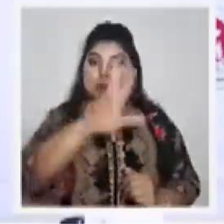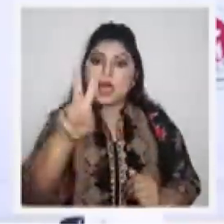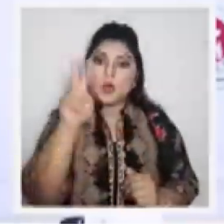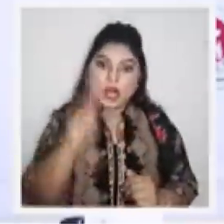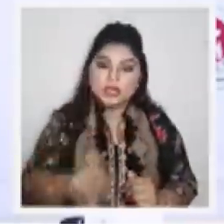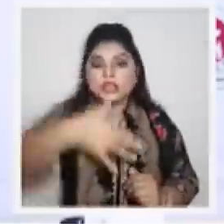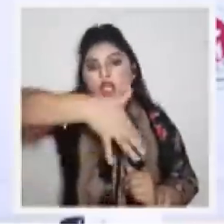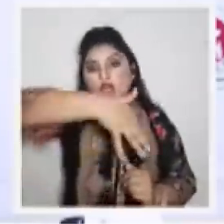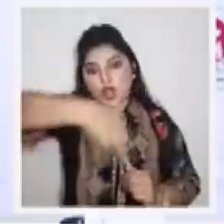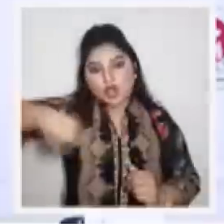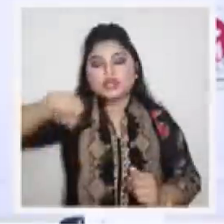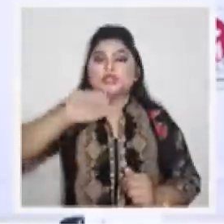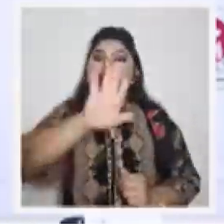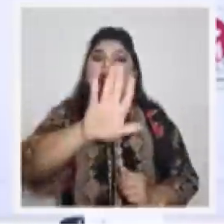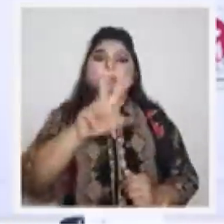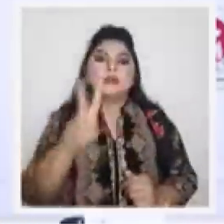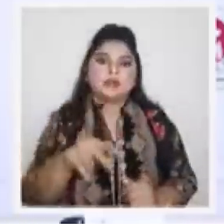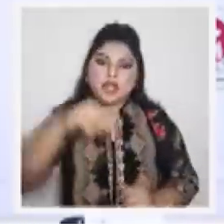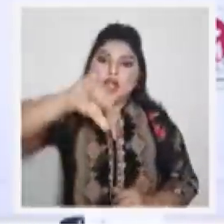395,529 জন। বর্তমানে কোয়ারেন্টাইনে আছে